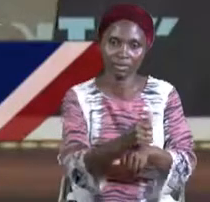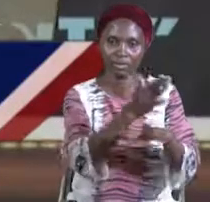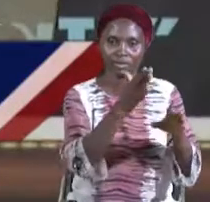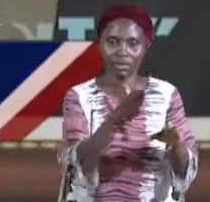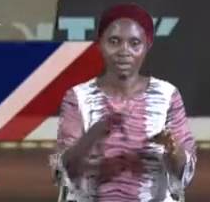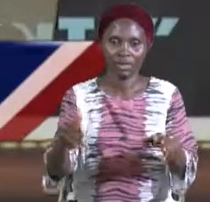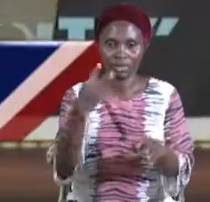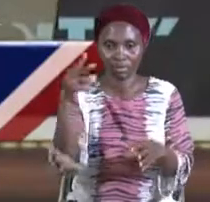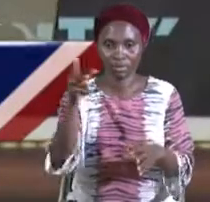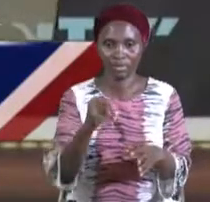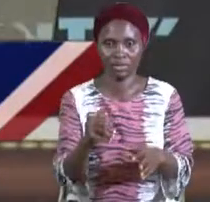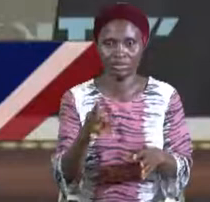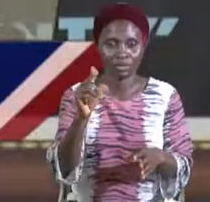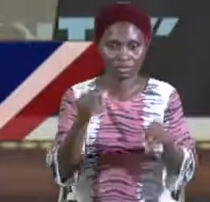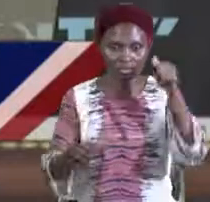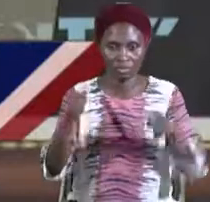vu.